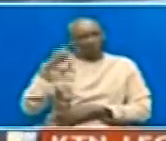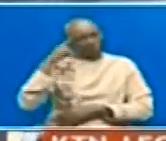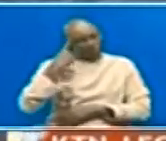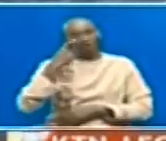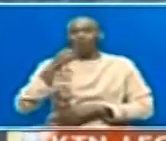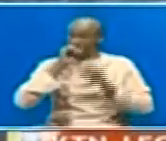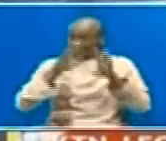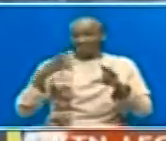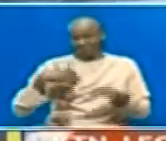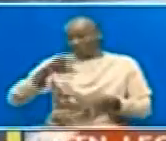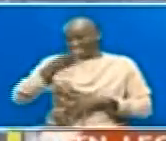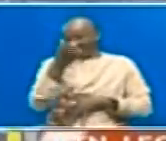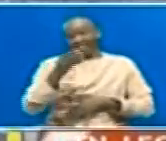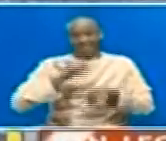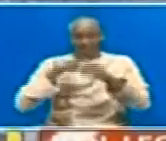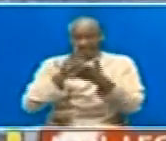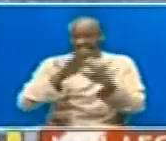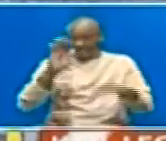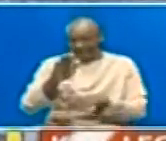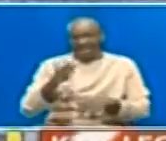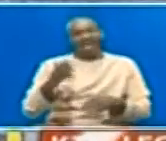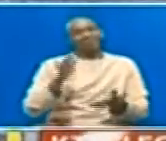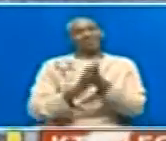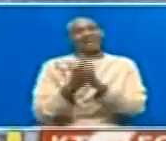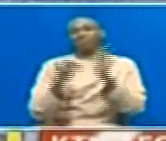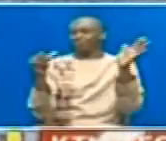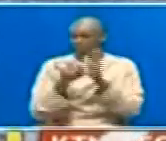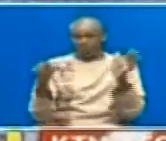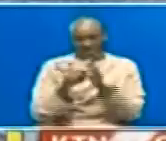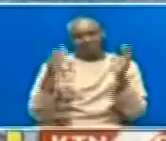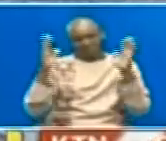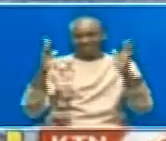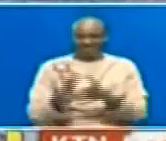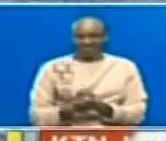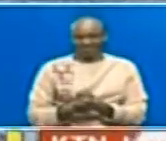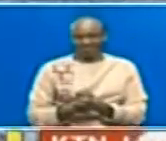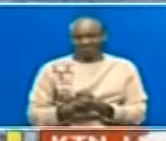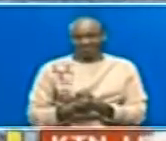baraka kwa wakazi waliolipwa fidia umegeuka na kuwa mwiba kwa baadhi.